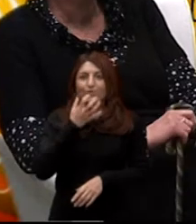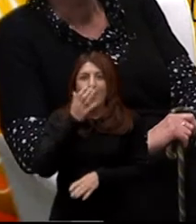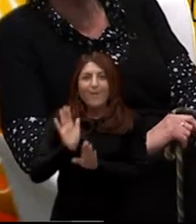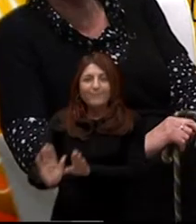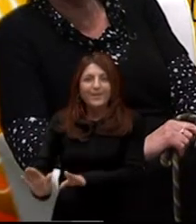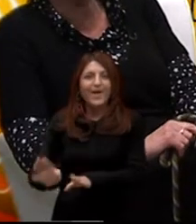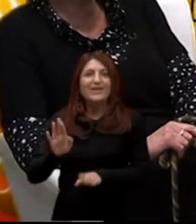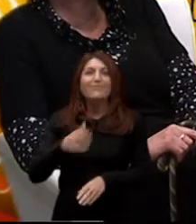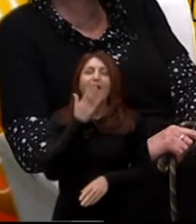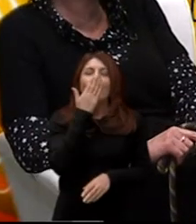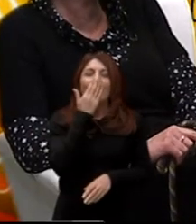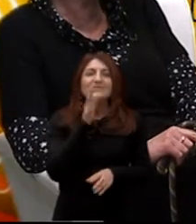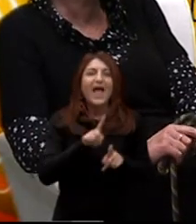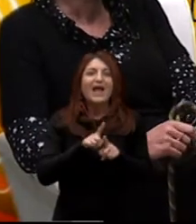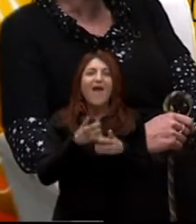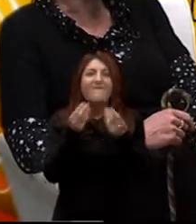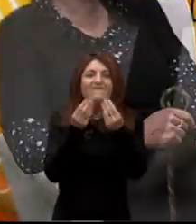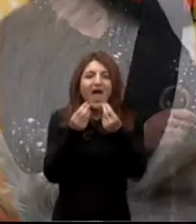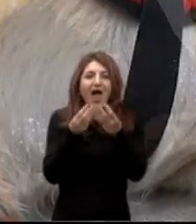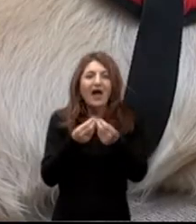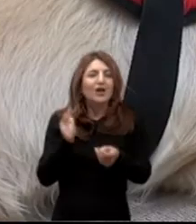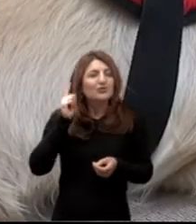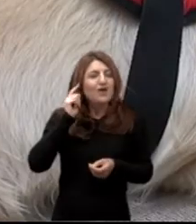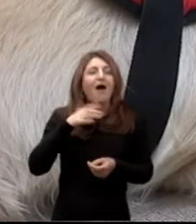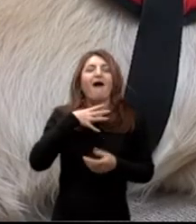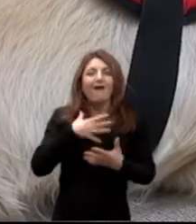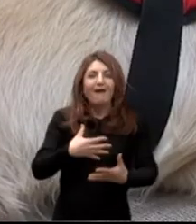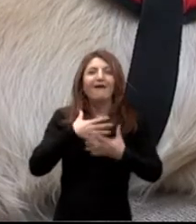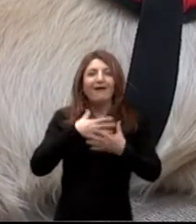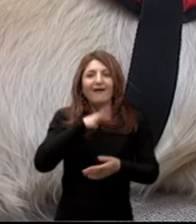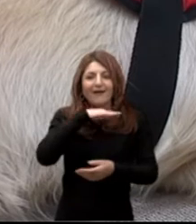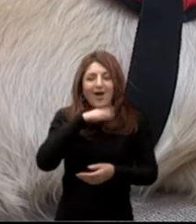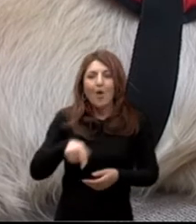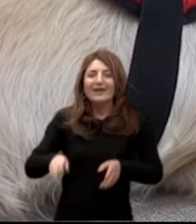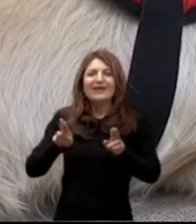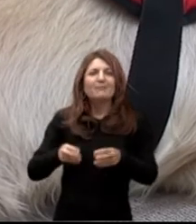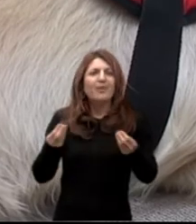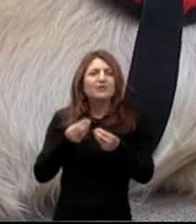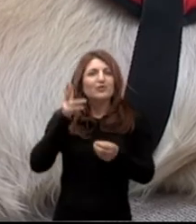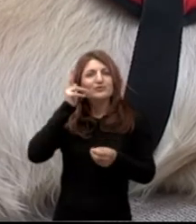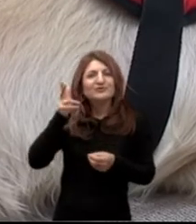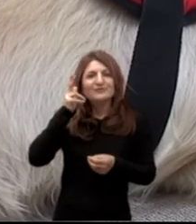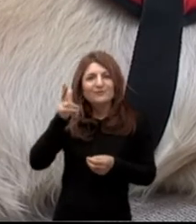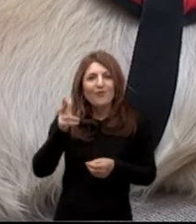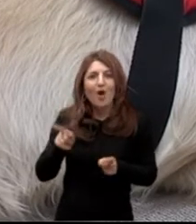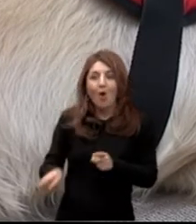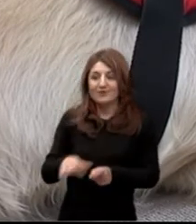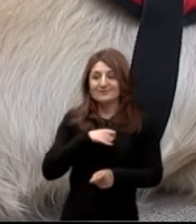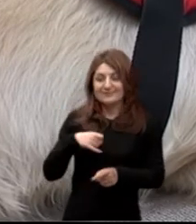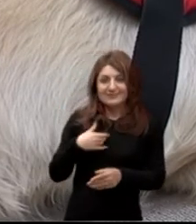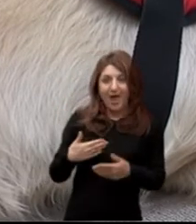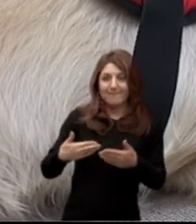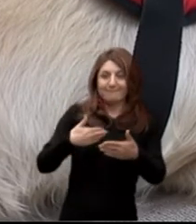vlažna, on dahće. On proizvodi zvukove, on sam prilazi